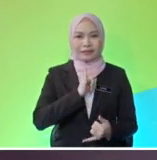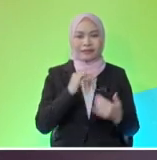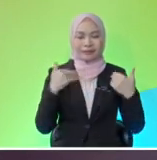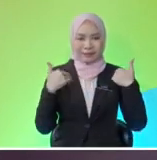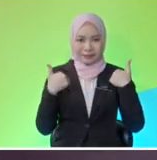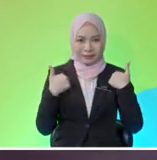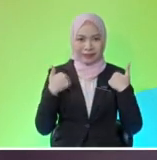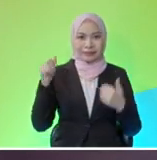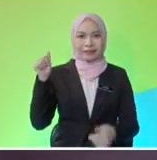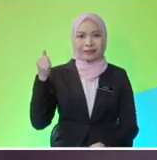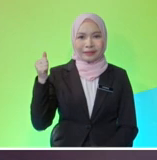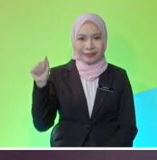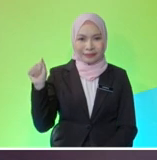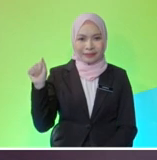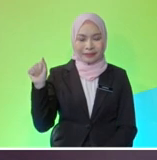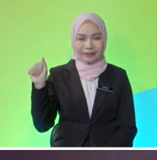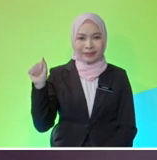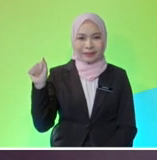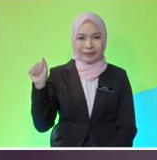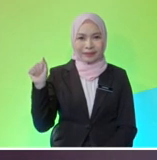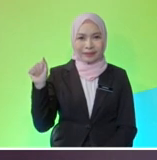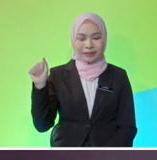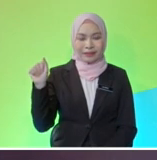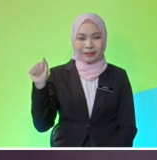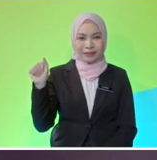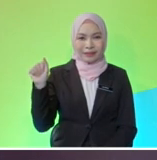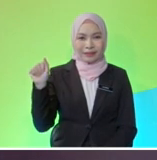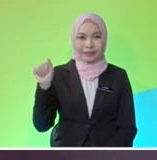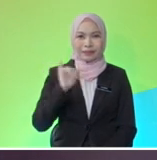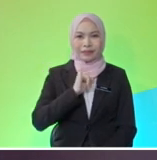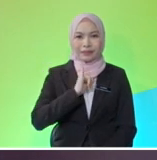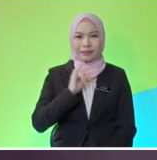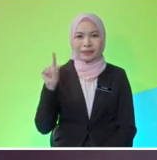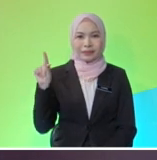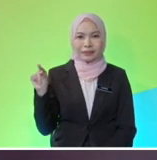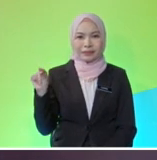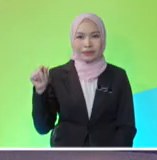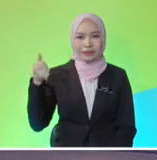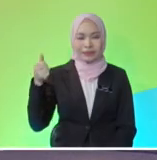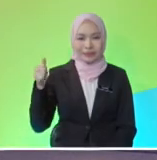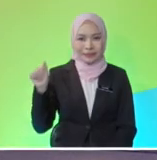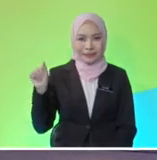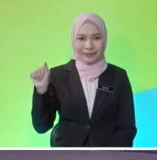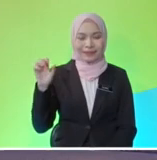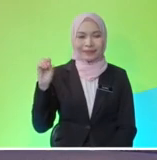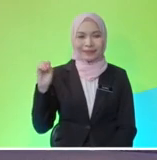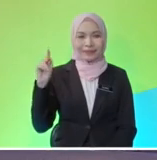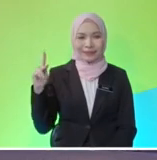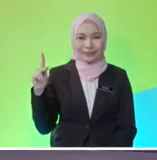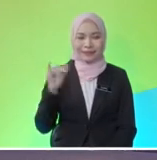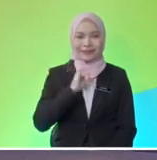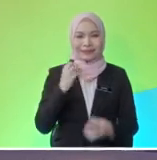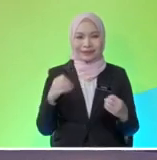ada 10. Baik. Saya lekatkan 10, cikgu. Mana satu ni? Okey, saya dah jumpa.